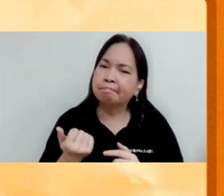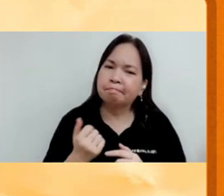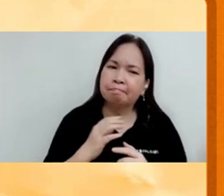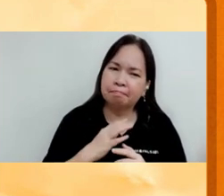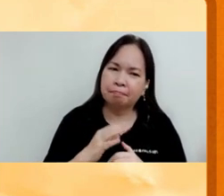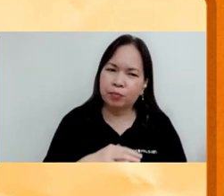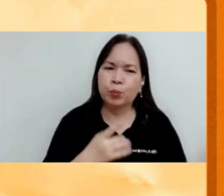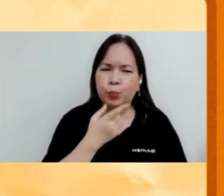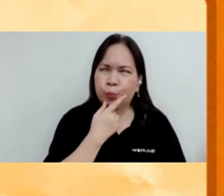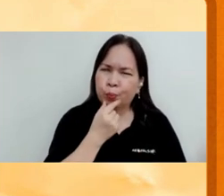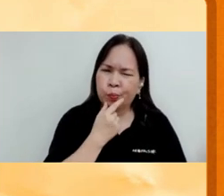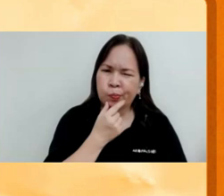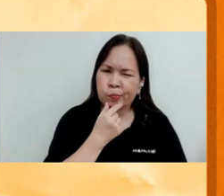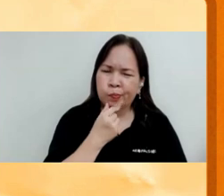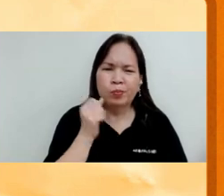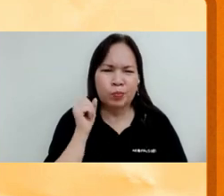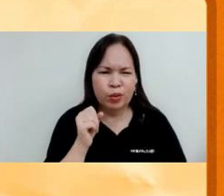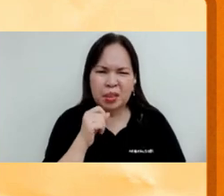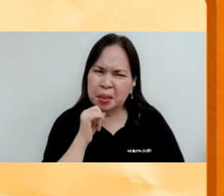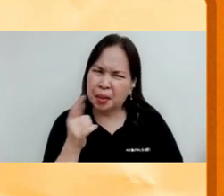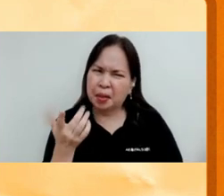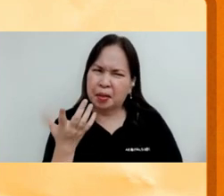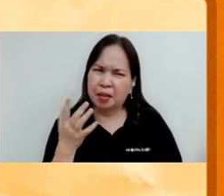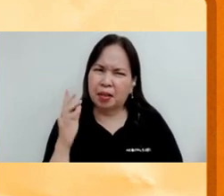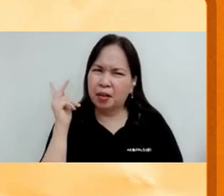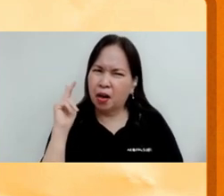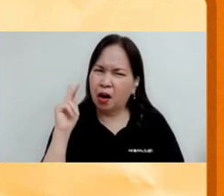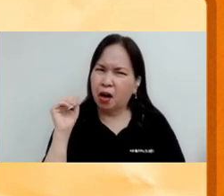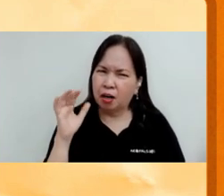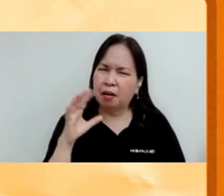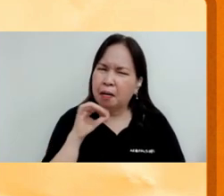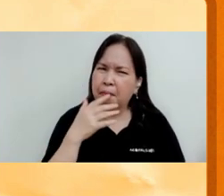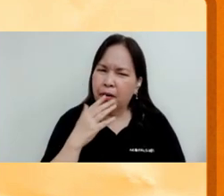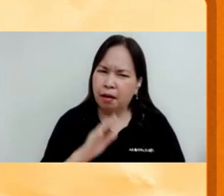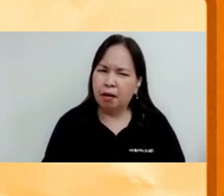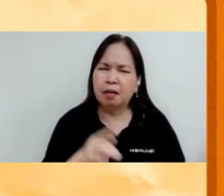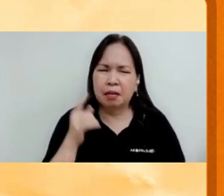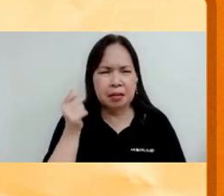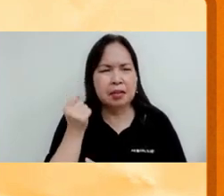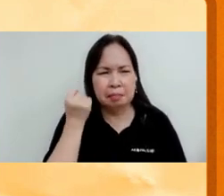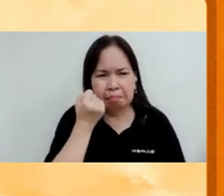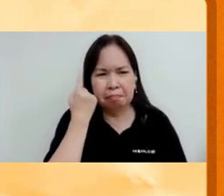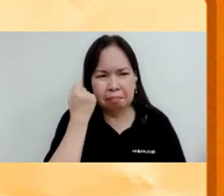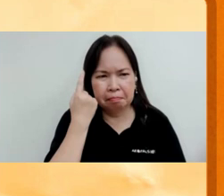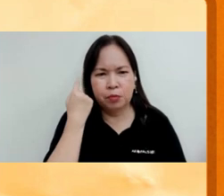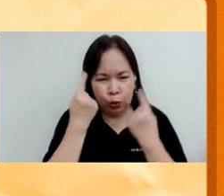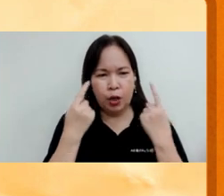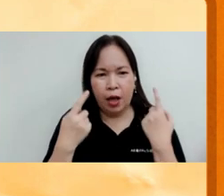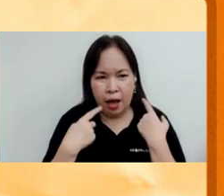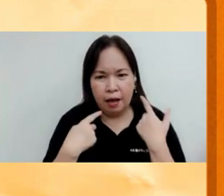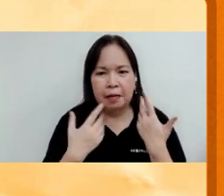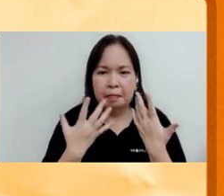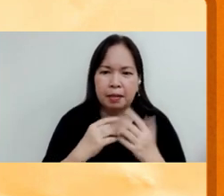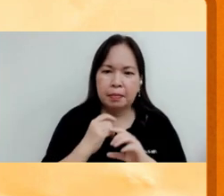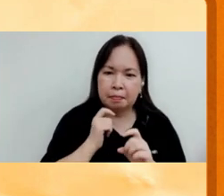Teka, parang hindi naman ganung tao si Carla. Maunawain naman siya at may malasakit. Baka pwede kong sabihin